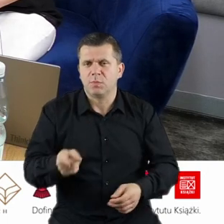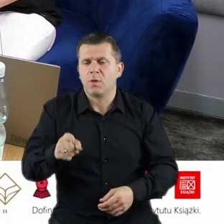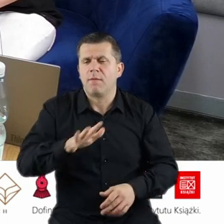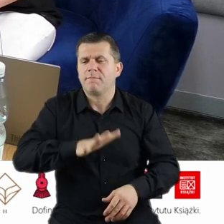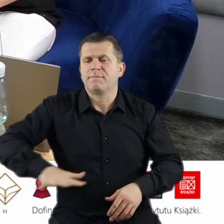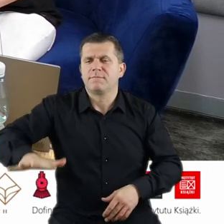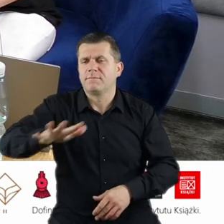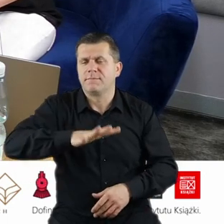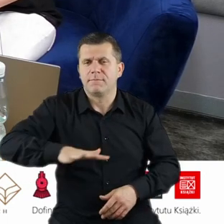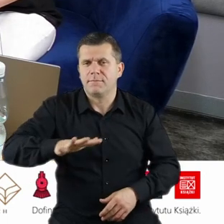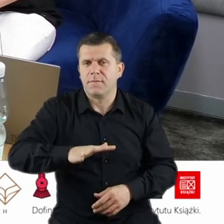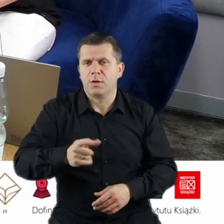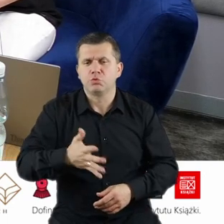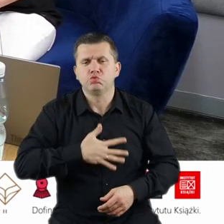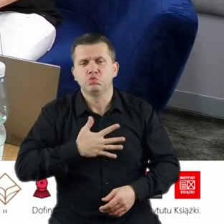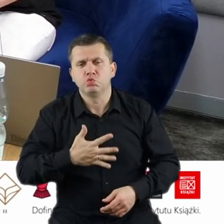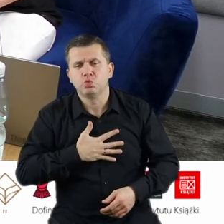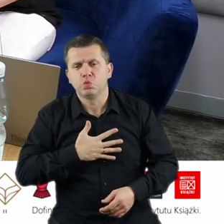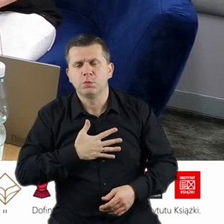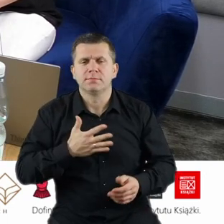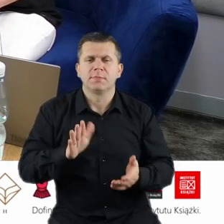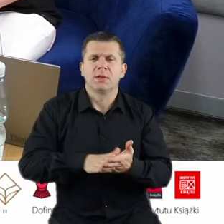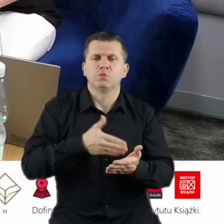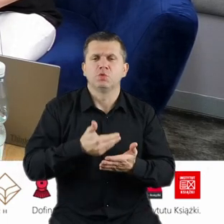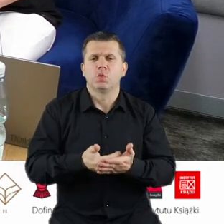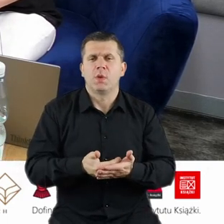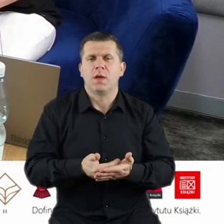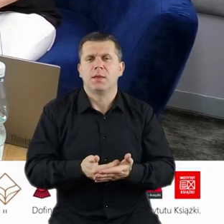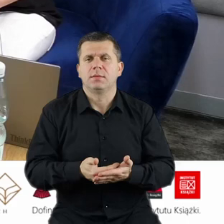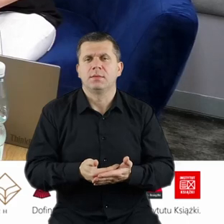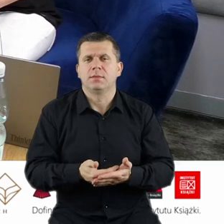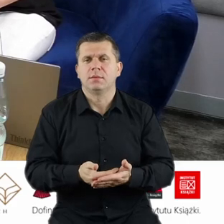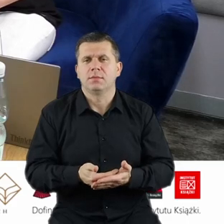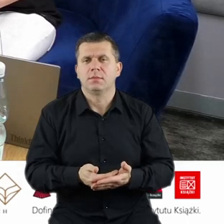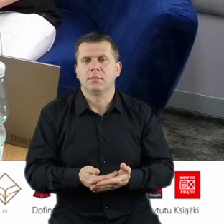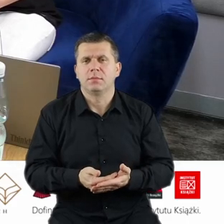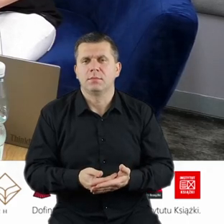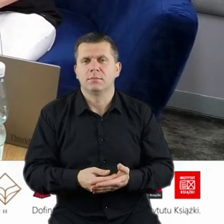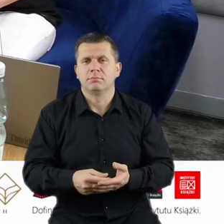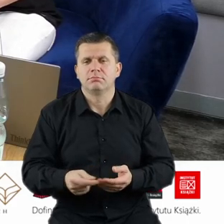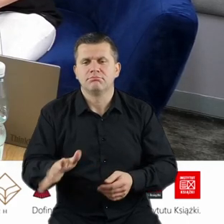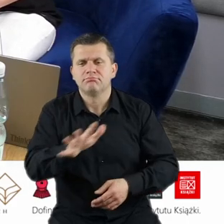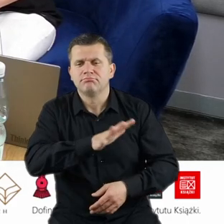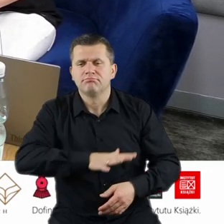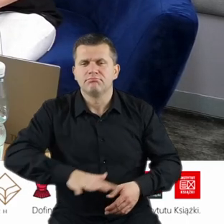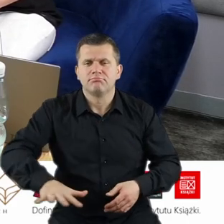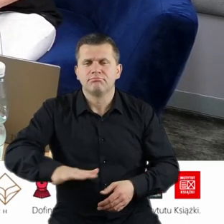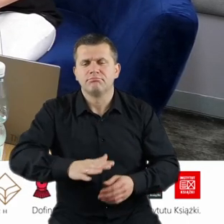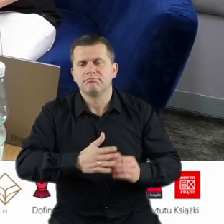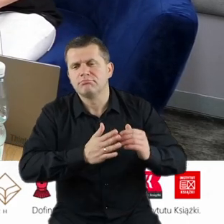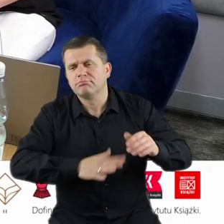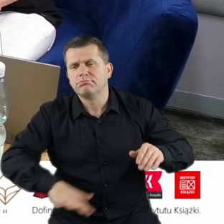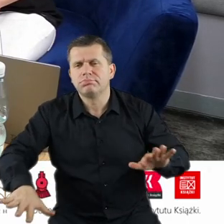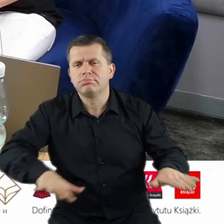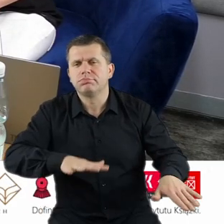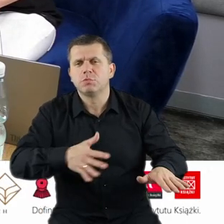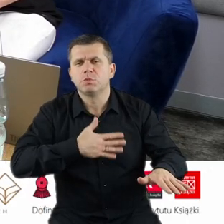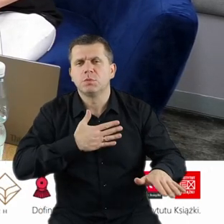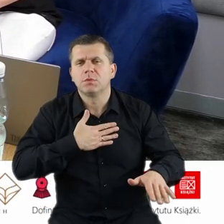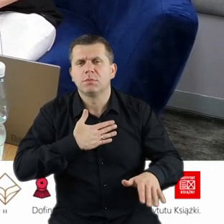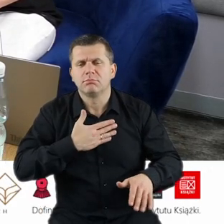a był to teren, który wyglądał tak, że jakby czuć było po pierwsze ten smród rozkopanych